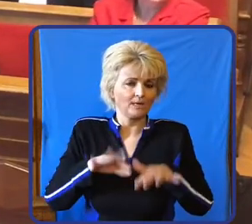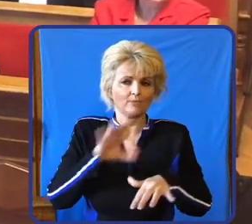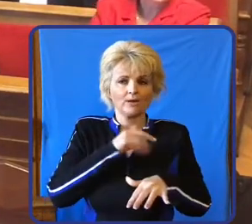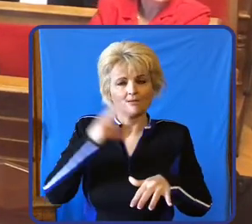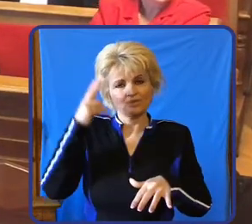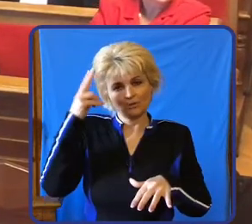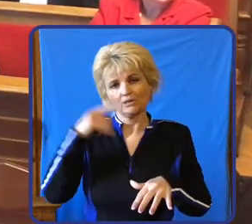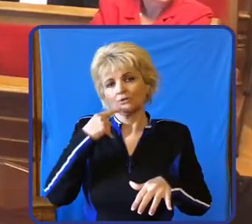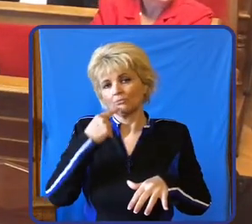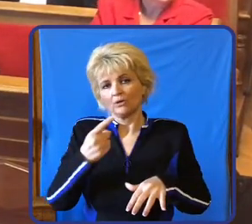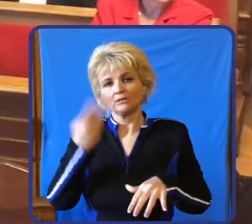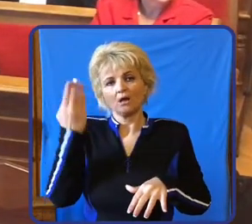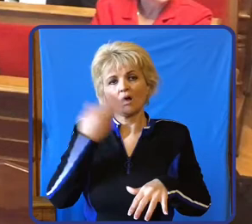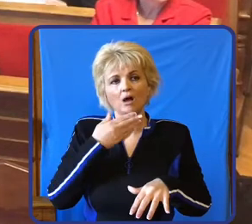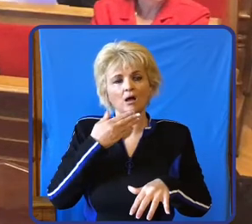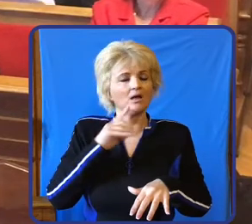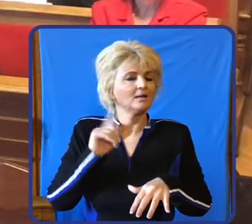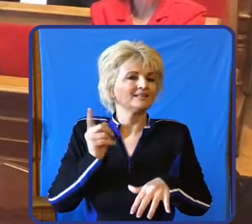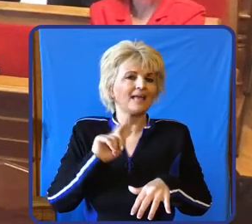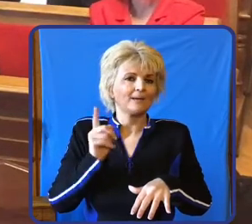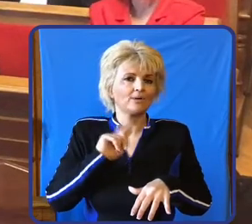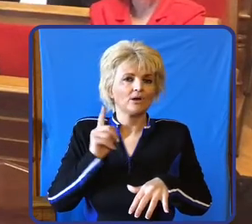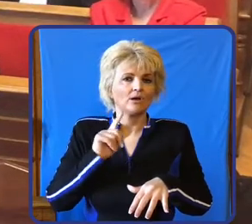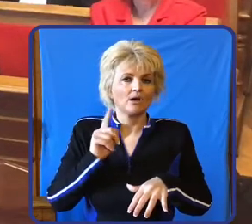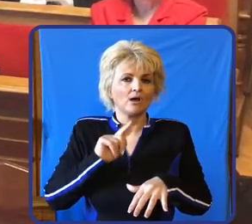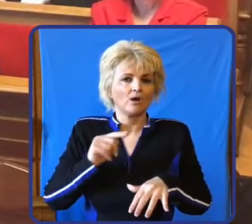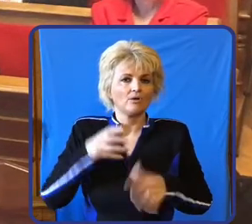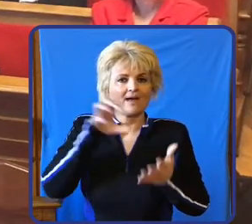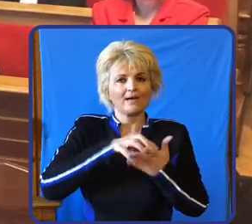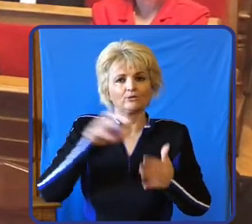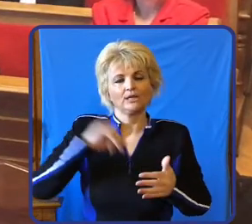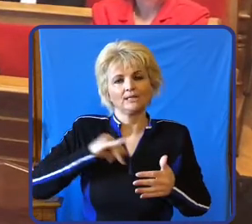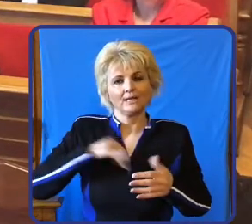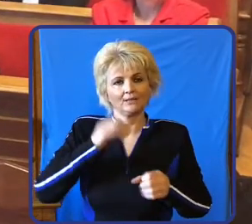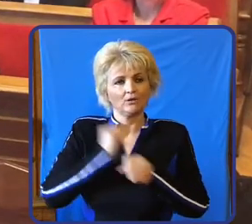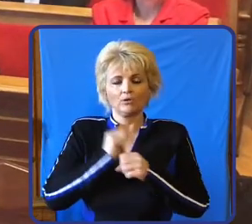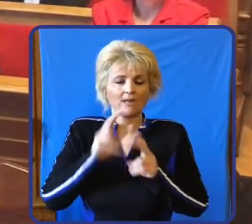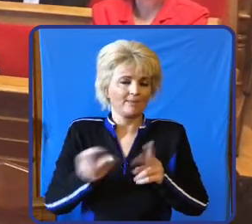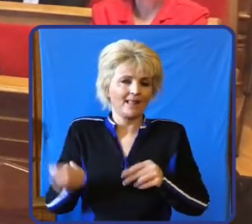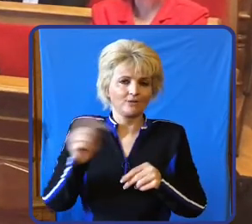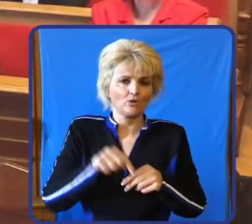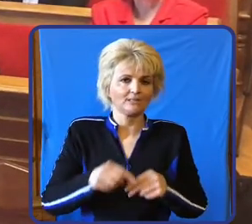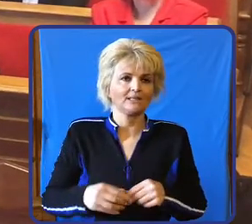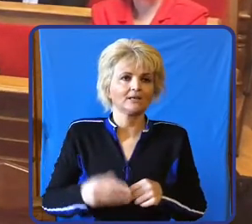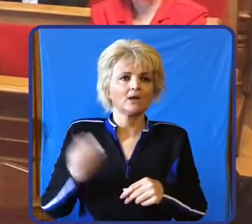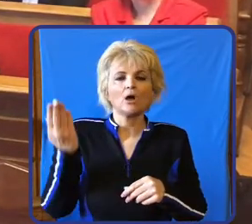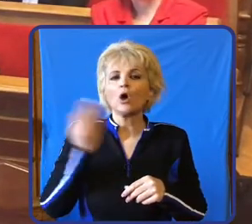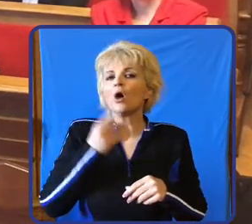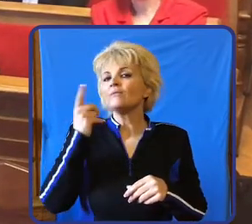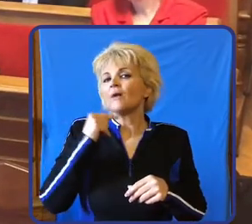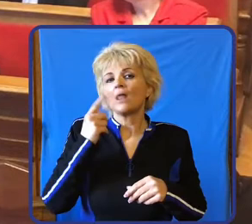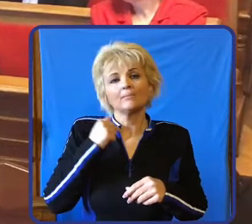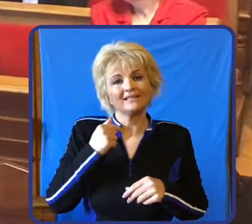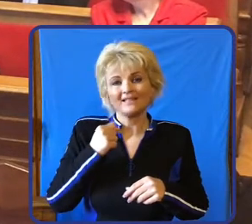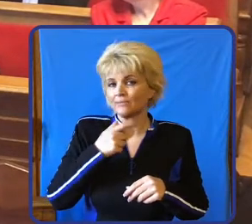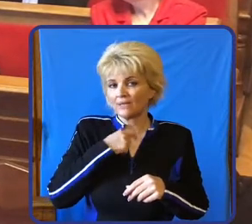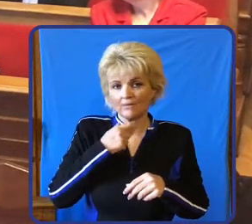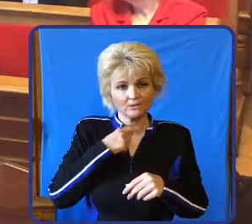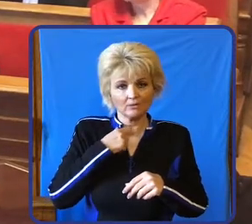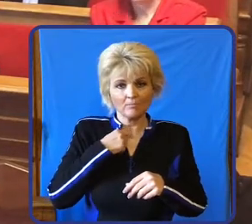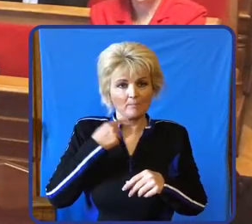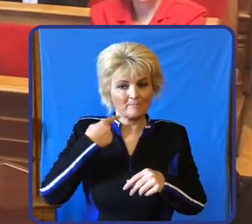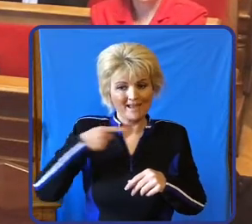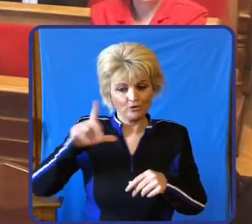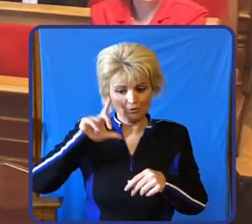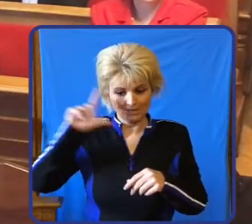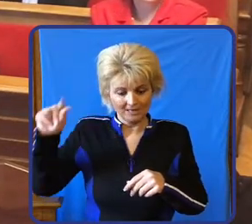polgármester is mondta, hogyha nem a város érdekeiért dolgozunk, akkor ne is jöjjünk. Tehát ha valamit nem szavazunk meg, akkor menjünk ki, vagy menjünk haza,